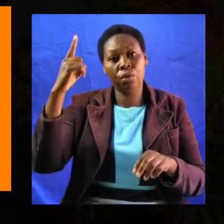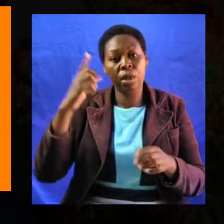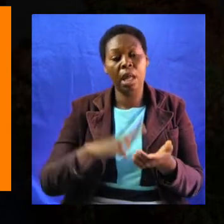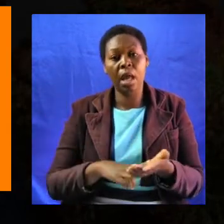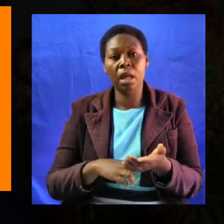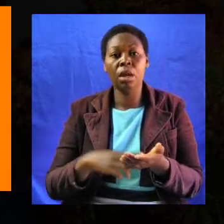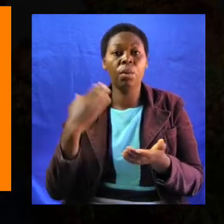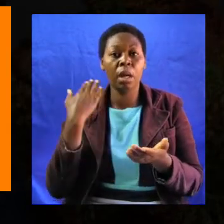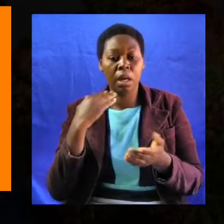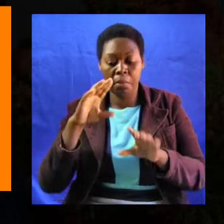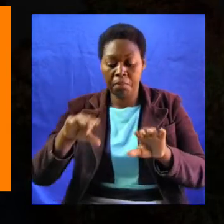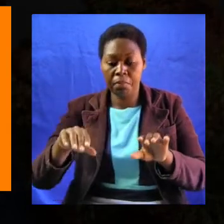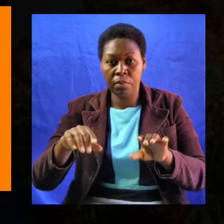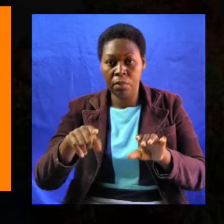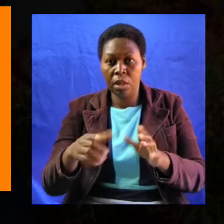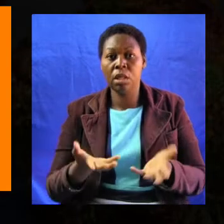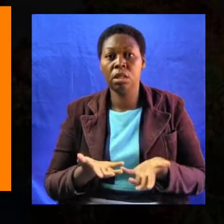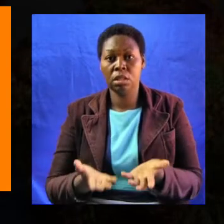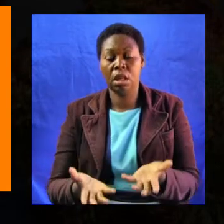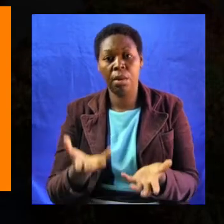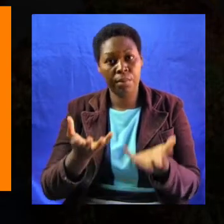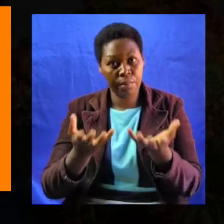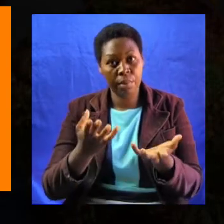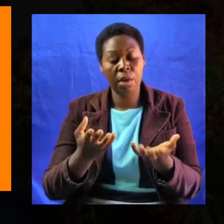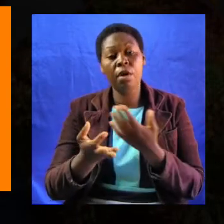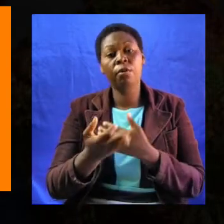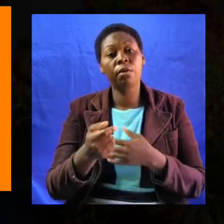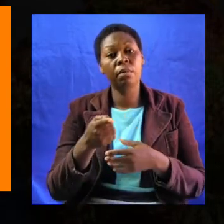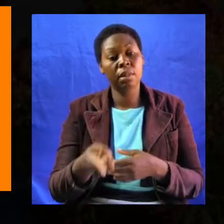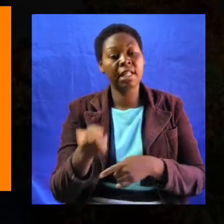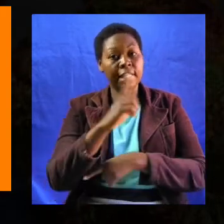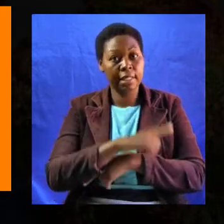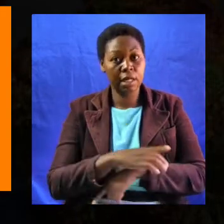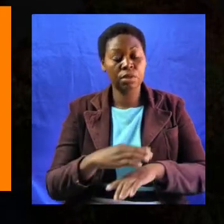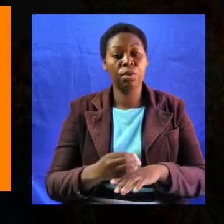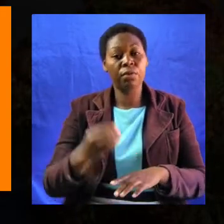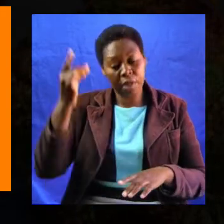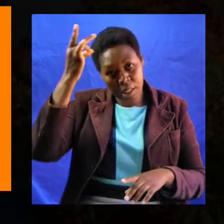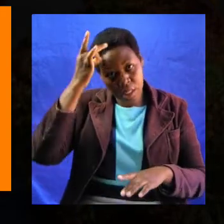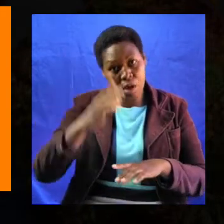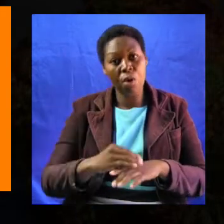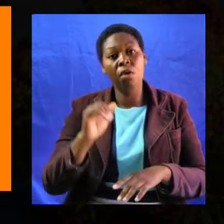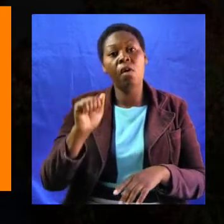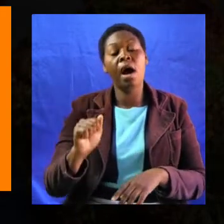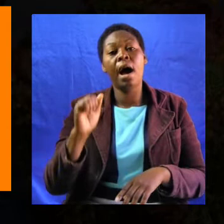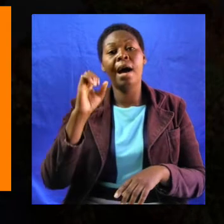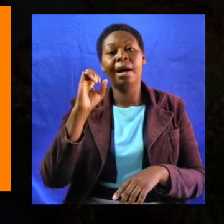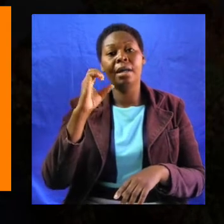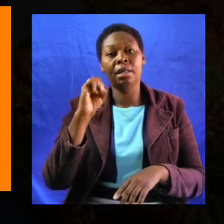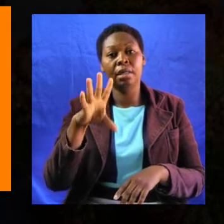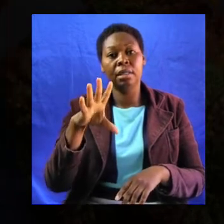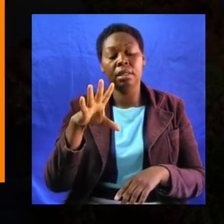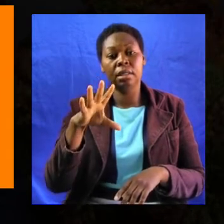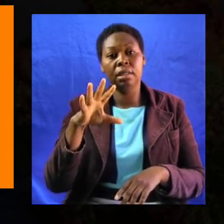tinomubayira kubva pamazuva aEsari Hadon mambo waAsiria wakati